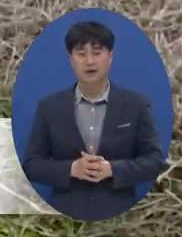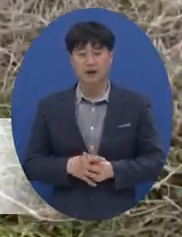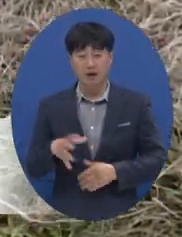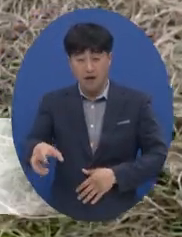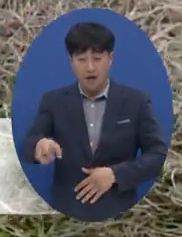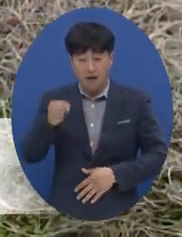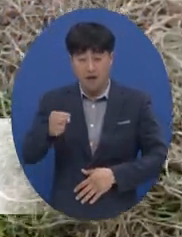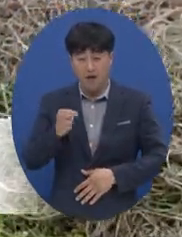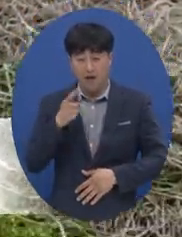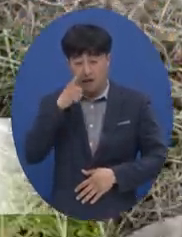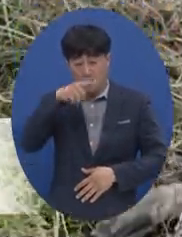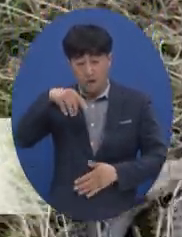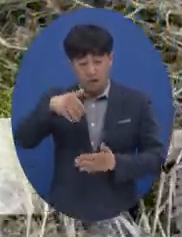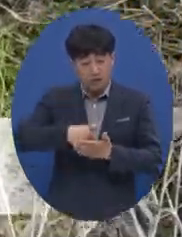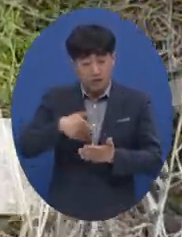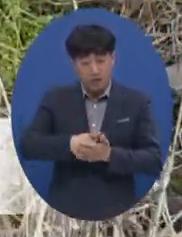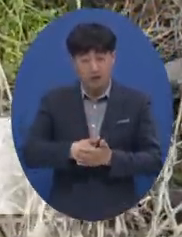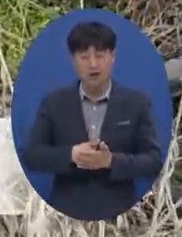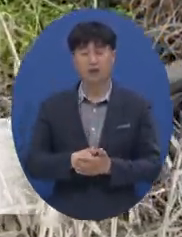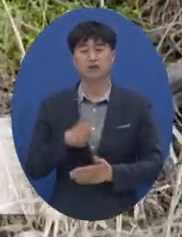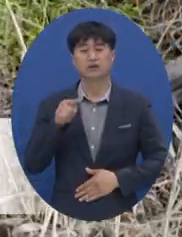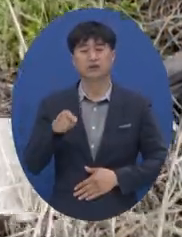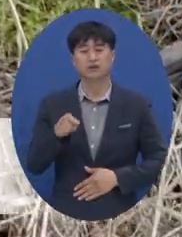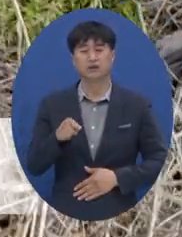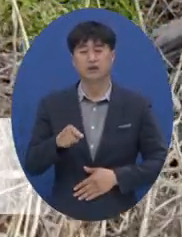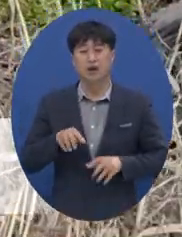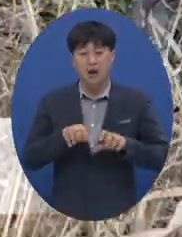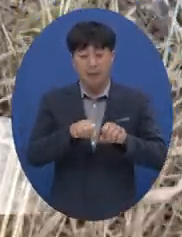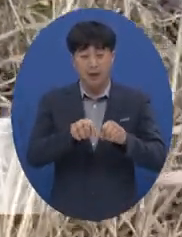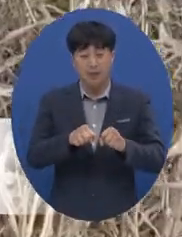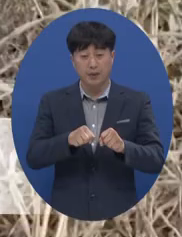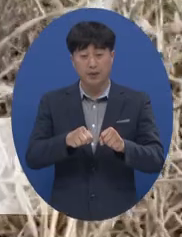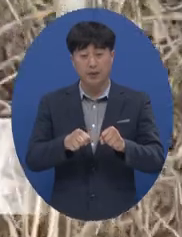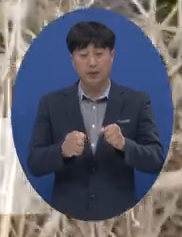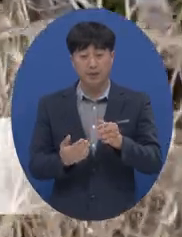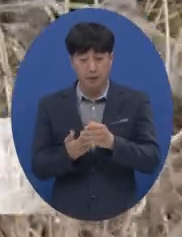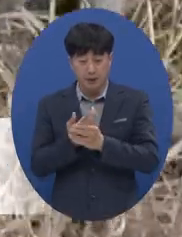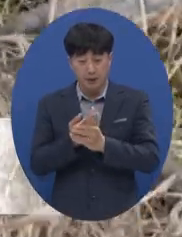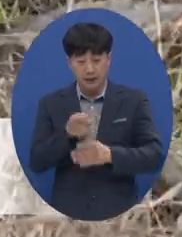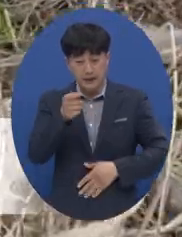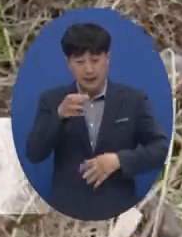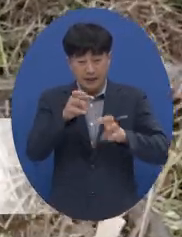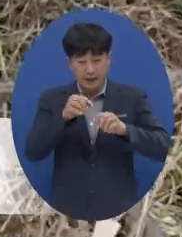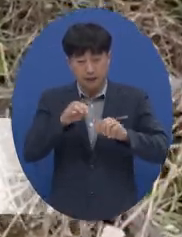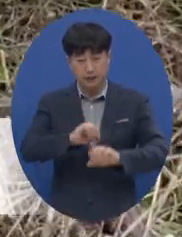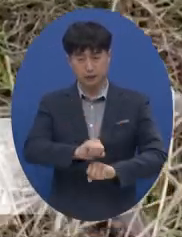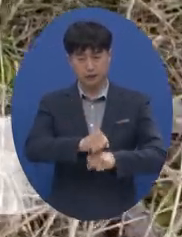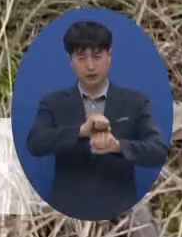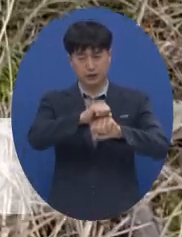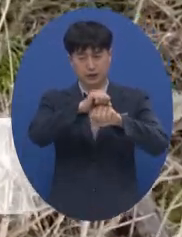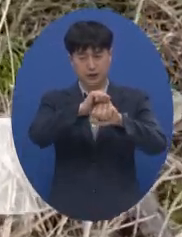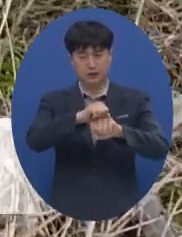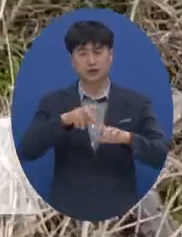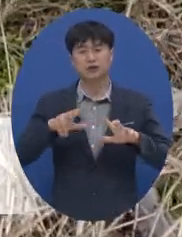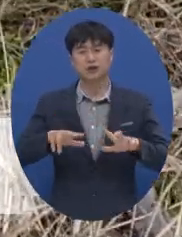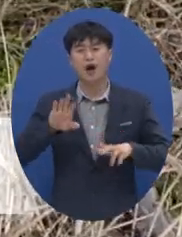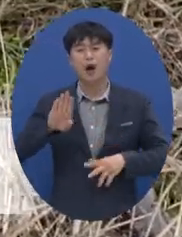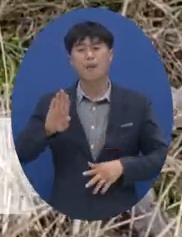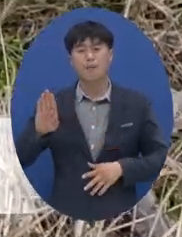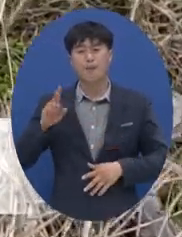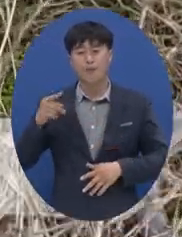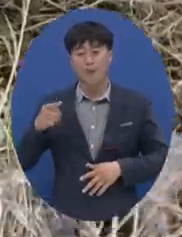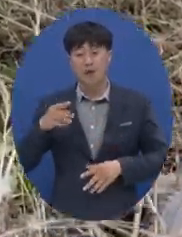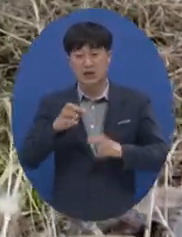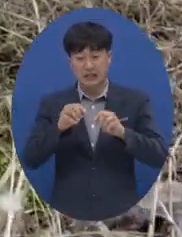직업인데 아주 그냥 덕에 되게끔 위에 탁 하면 나오는 그런 그 쪼끄만 쪼끄만 먼지들이 쌓이고 쌓여 가지고